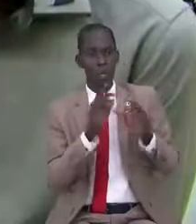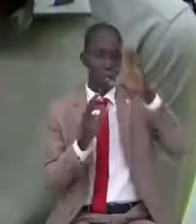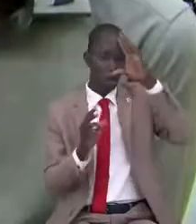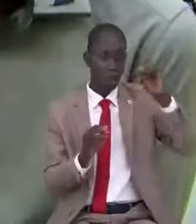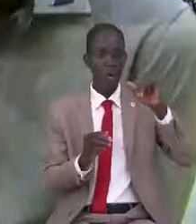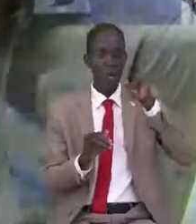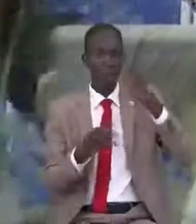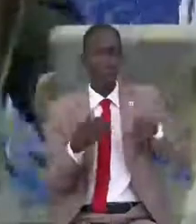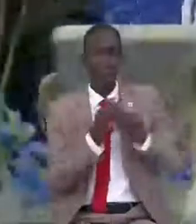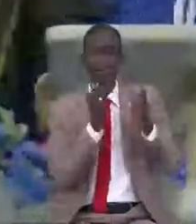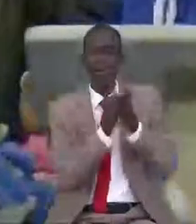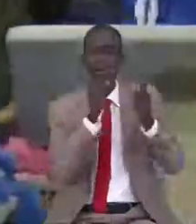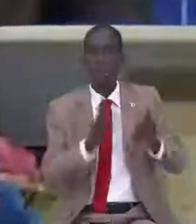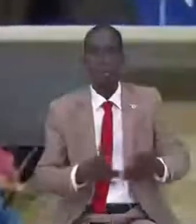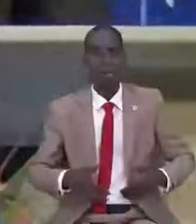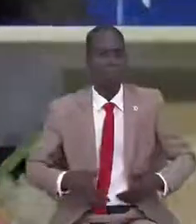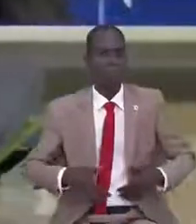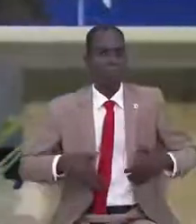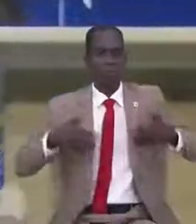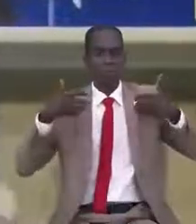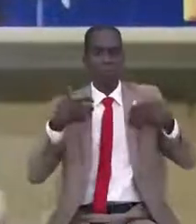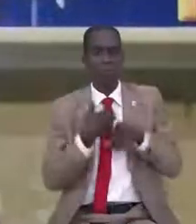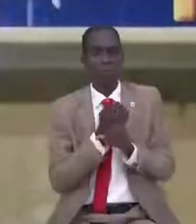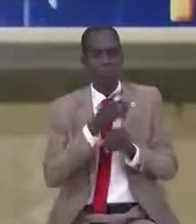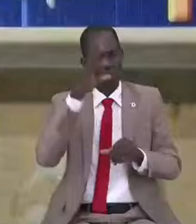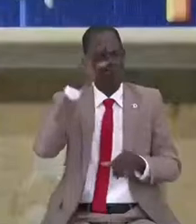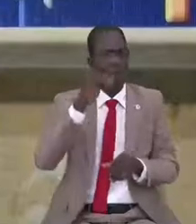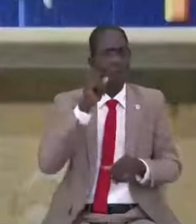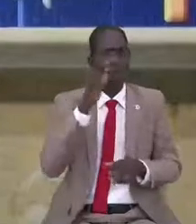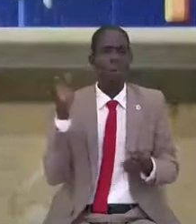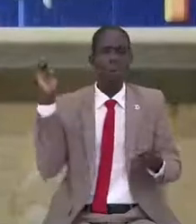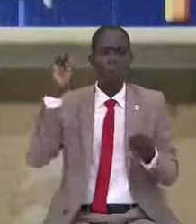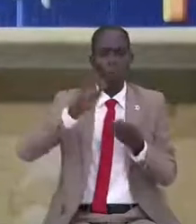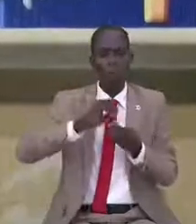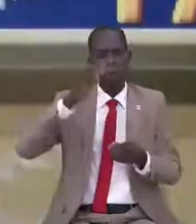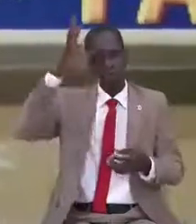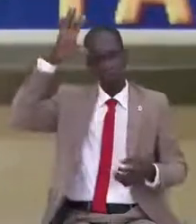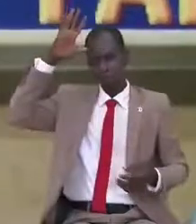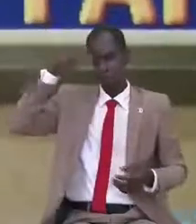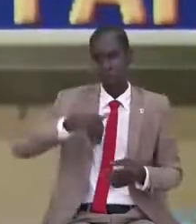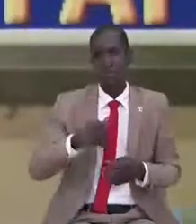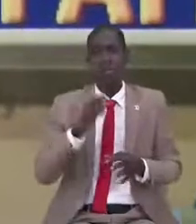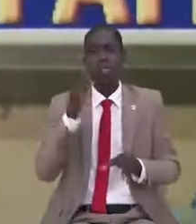Si tu irrites l'homme là, irrites la femme là, et tu rends la personne rebelle et